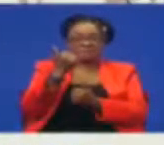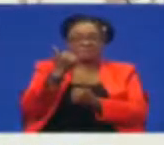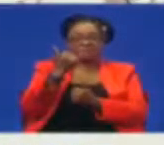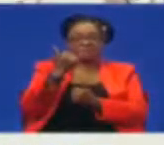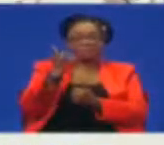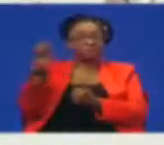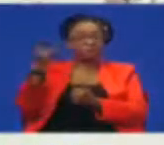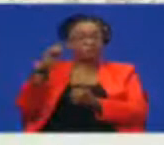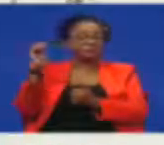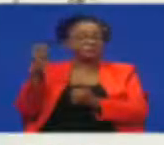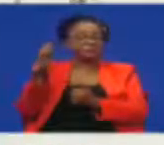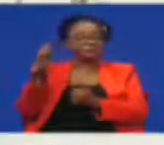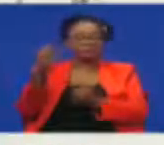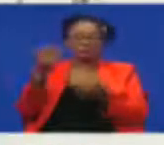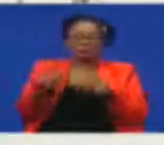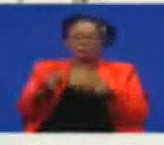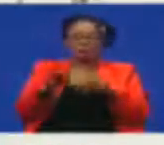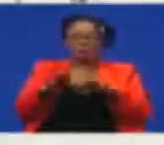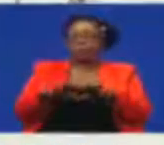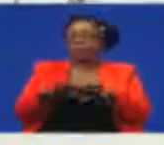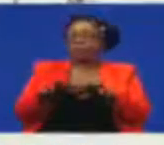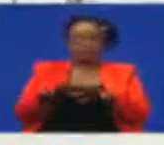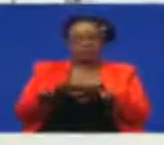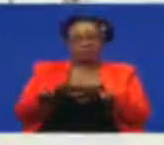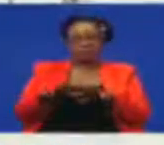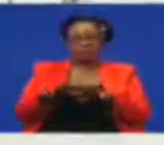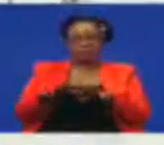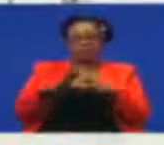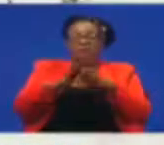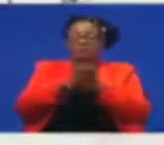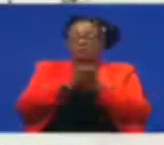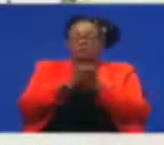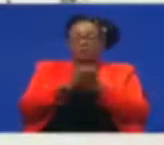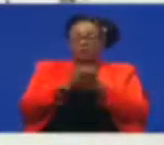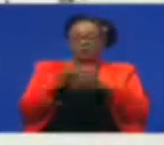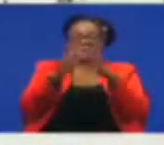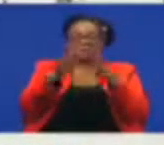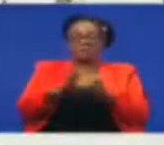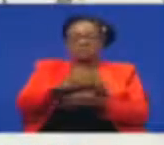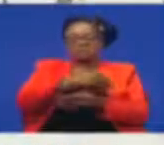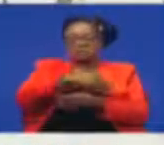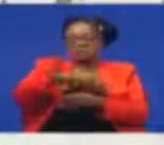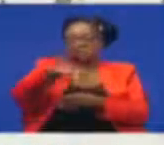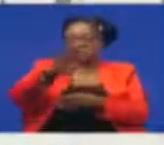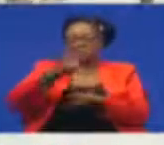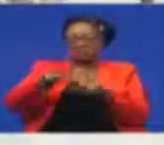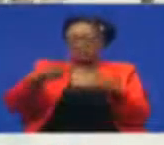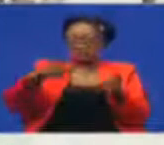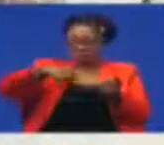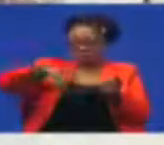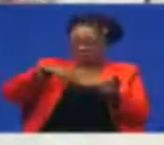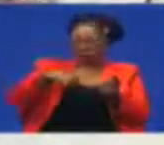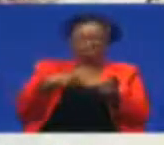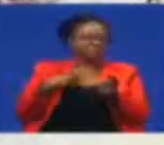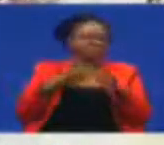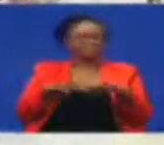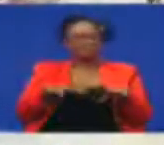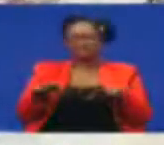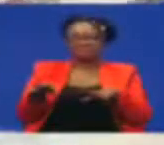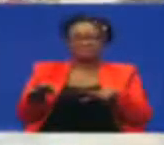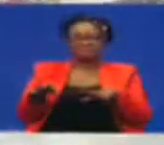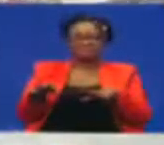Kenya imetulia. Handshake imekuja kwa viongozi. Lakini kwa wananchi sisi imetuumiza. Sasa hii handshake kwa